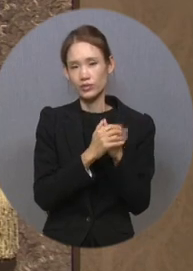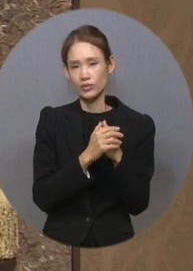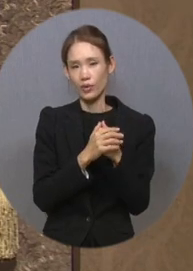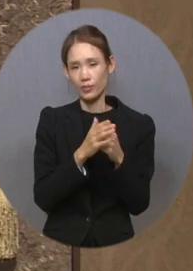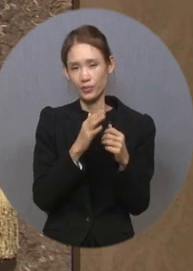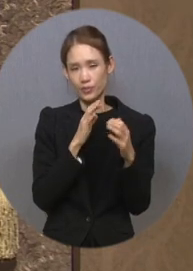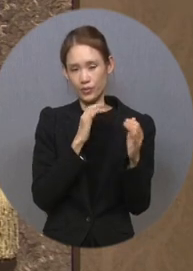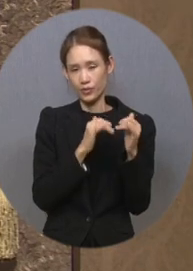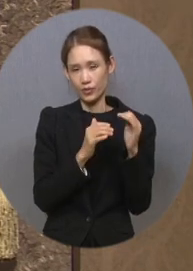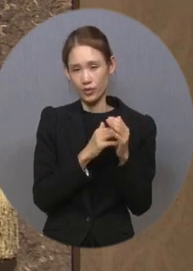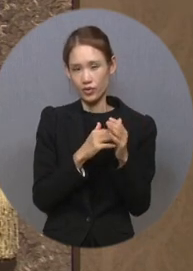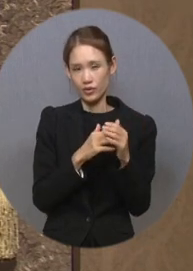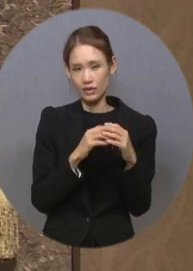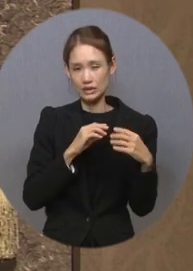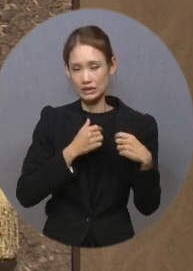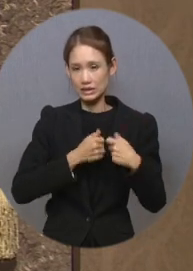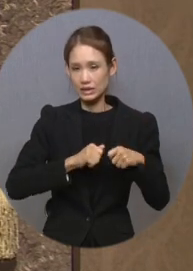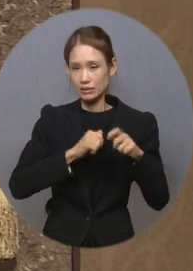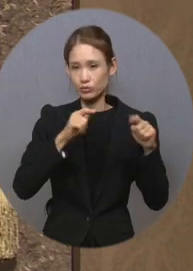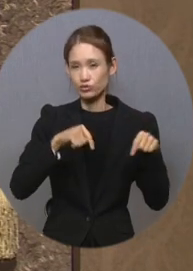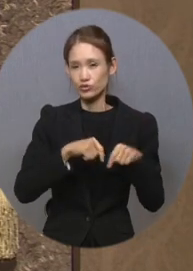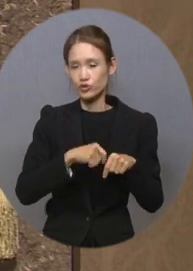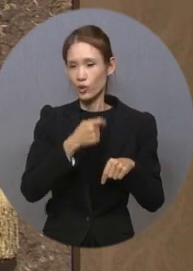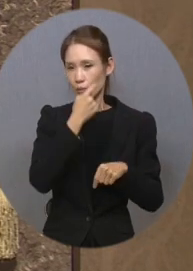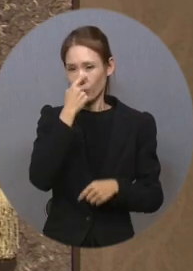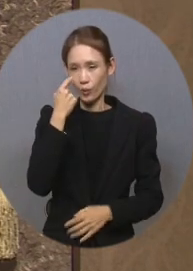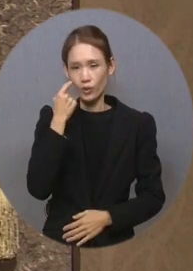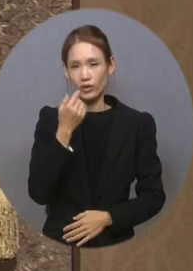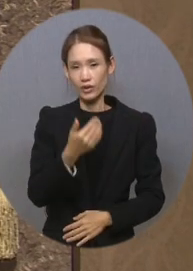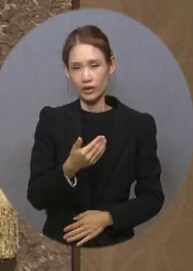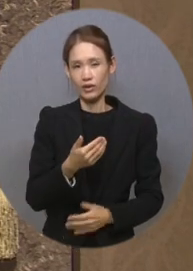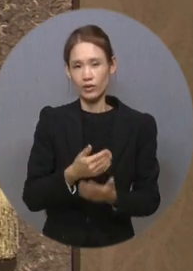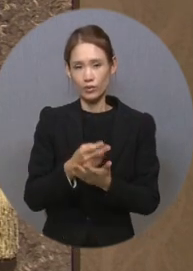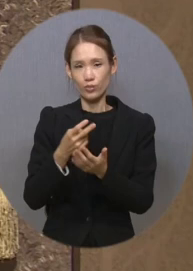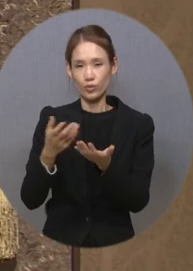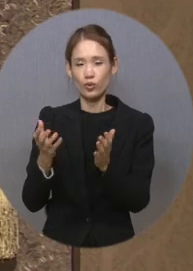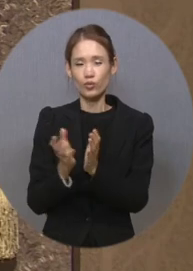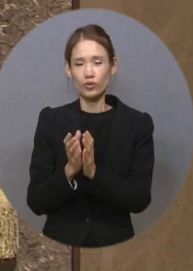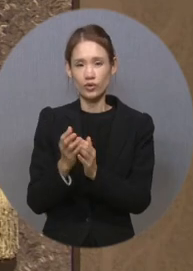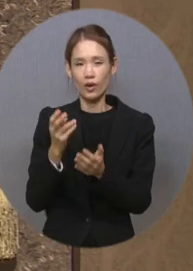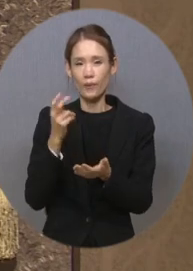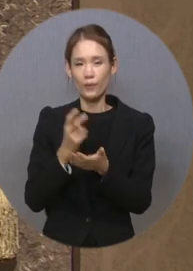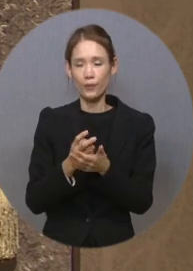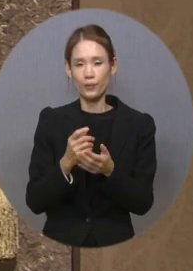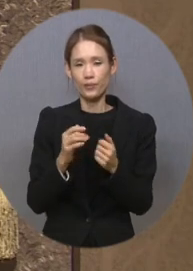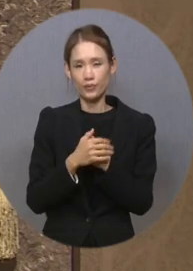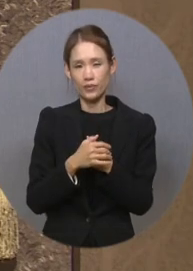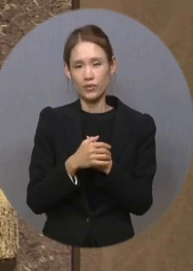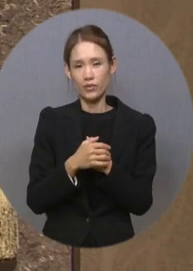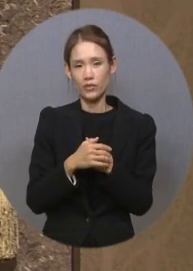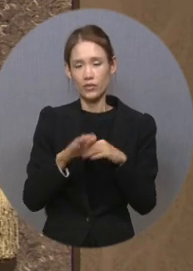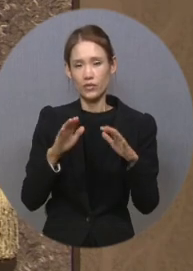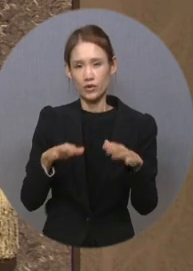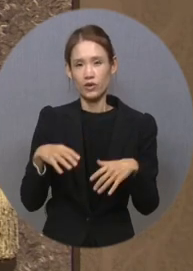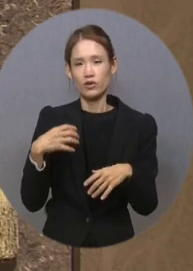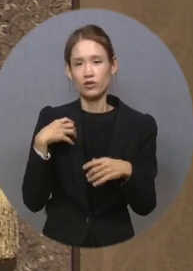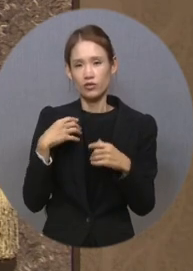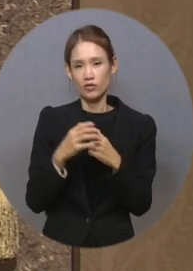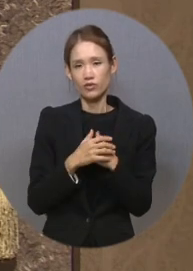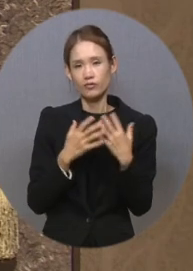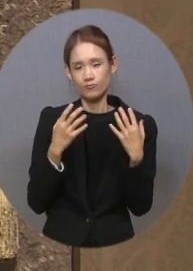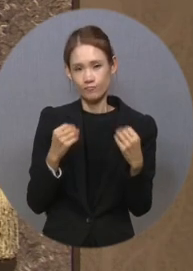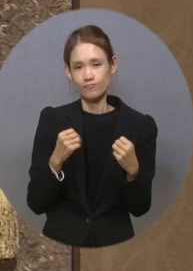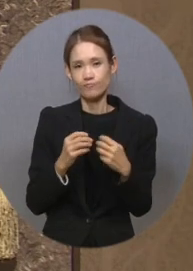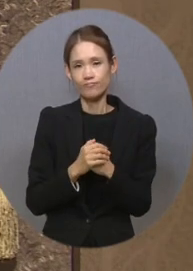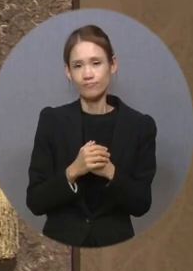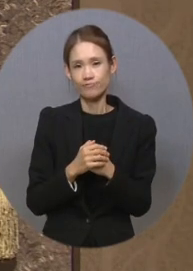연락하고 그분들 뭐 신분에 대해서는 보장을 해드리고 이제 법무부도 그런 방침입니다만은 이제 이번에 아주 역할을